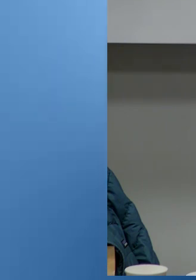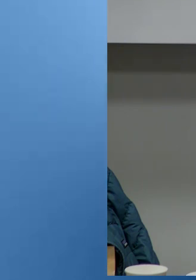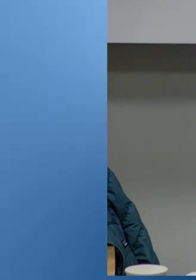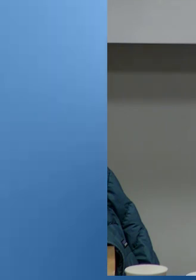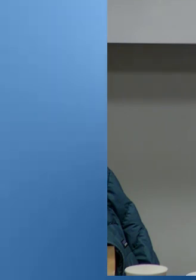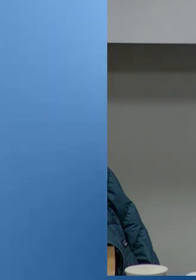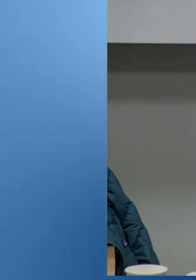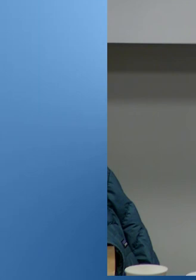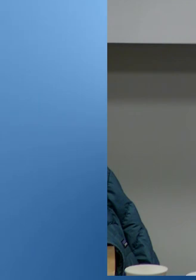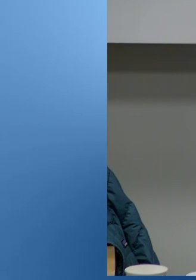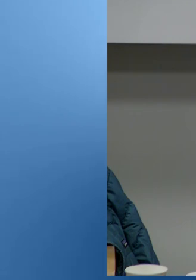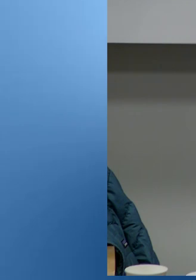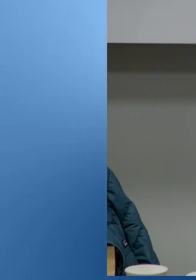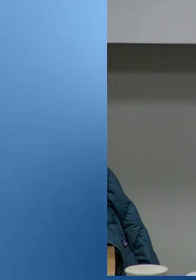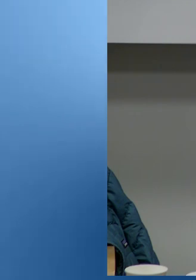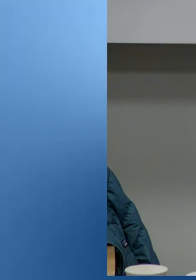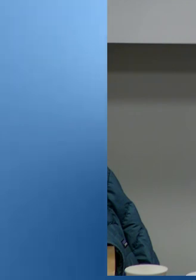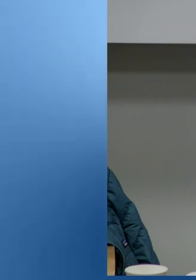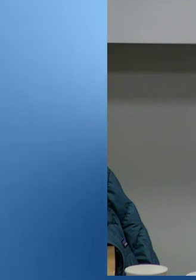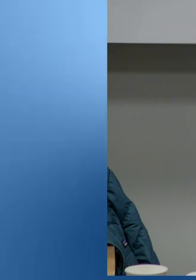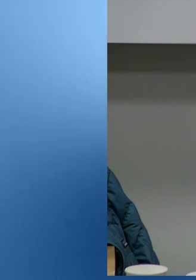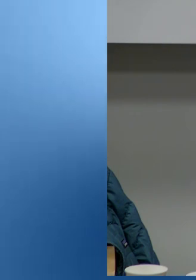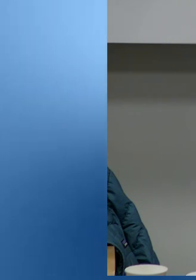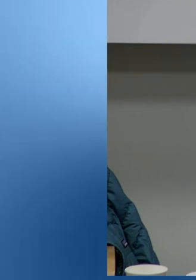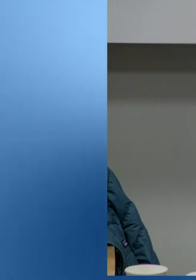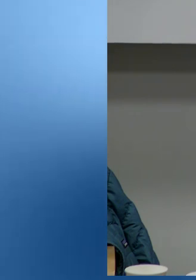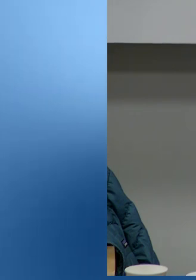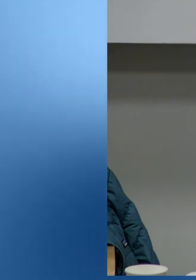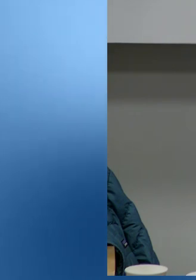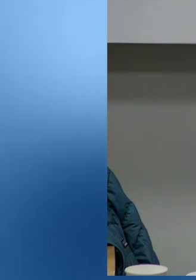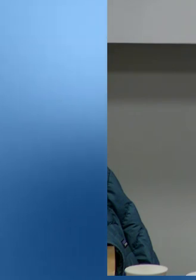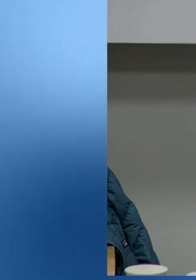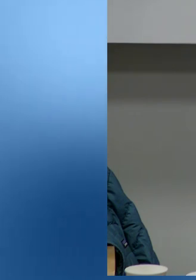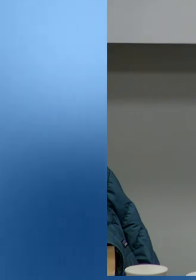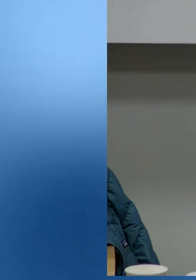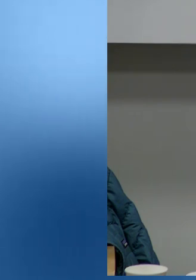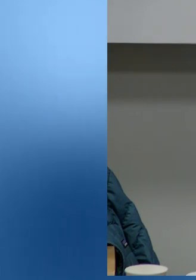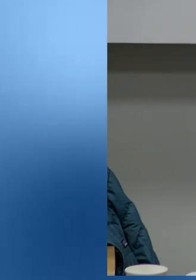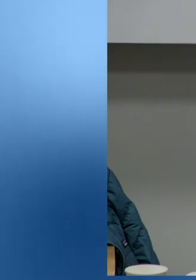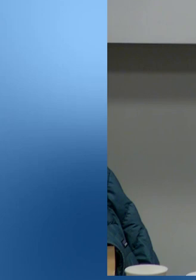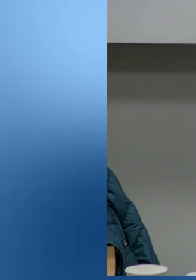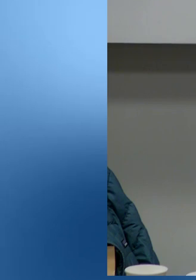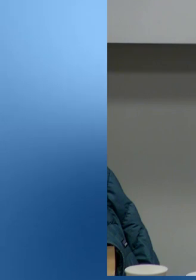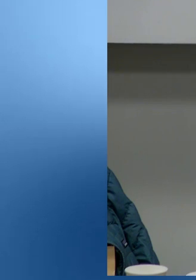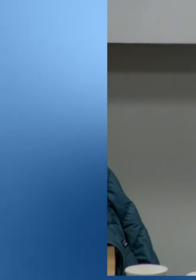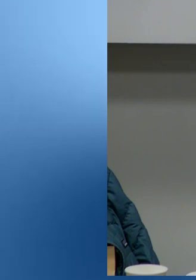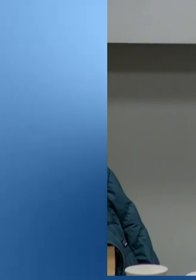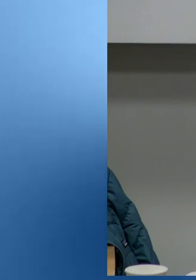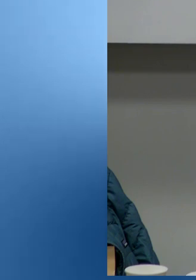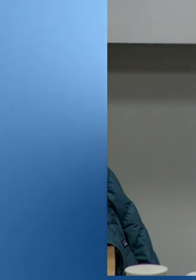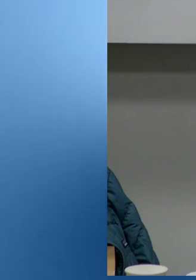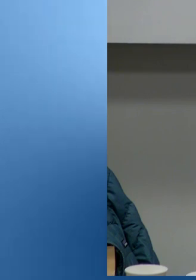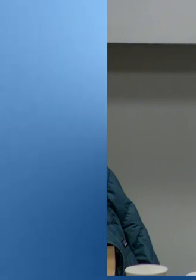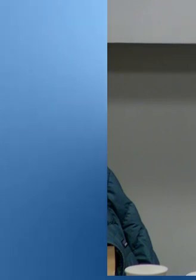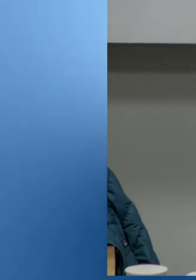proposez donc ça veut dire que ce conseil municipal c'est ça que vous proposez au scdcc également c'est qu'on interromp le conseil municipal pour qui